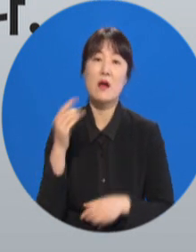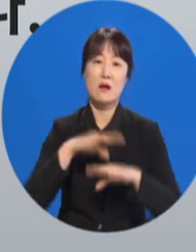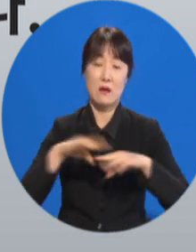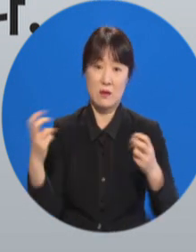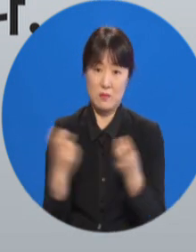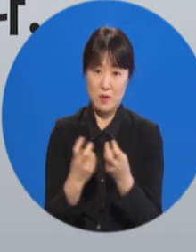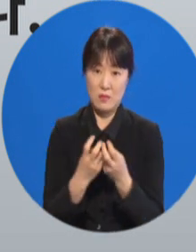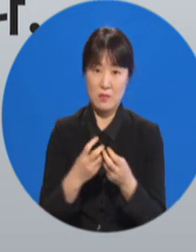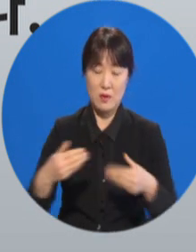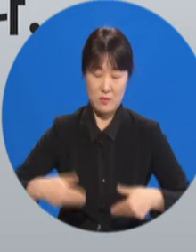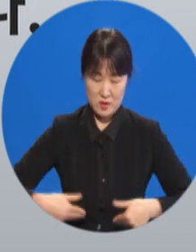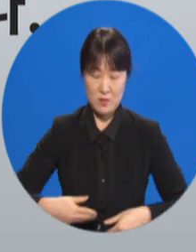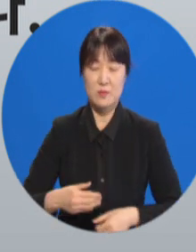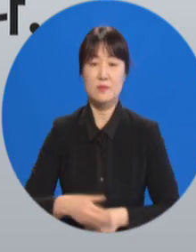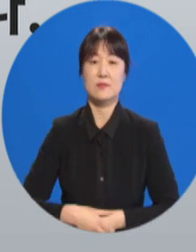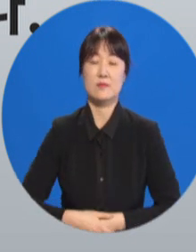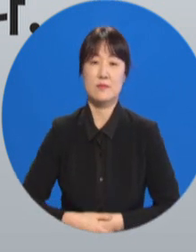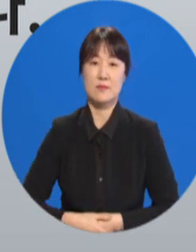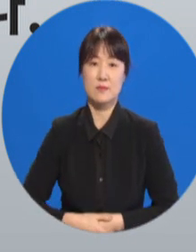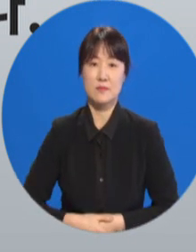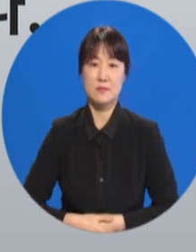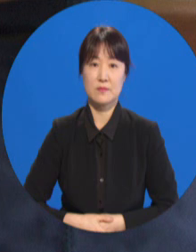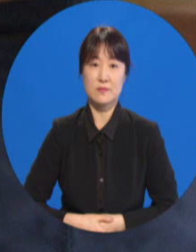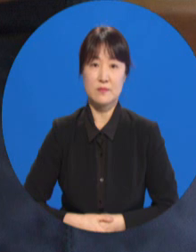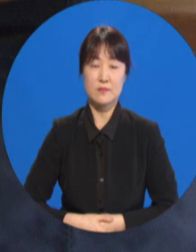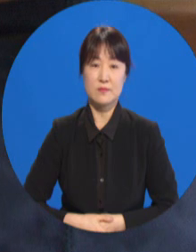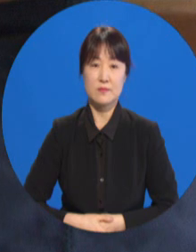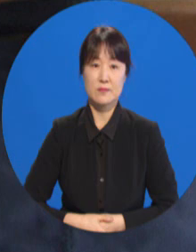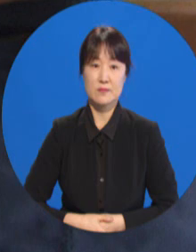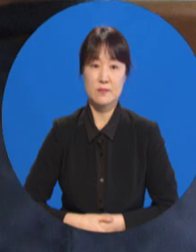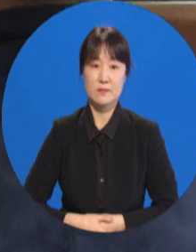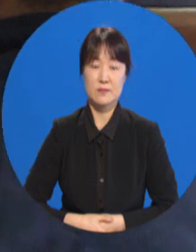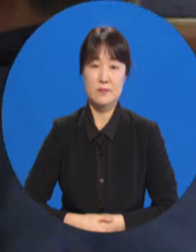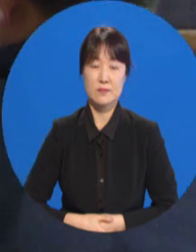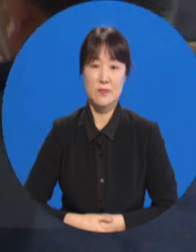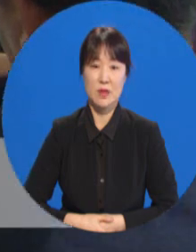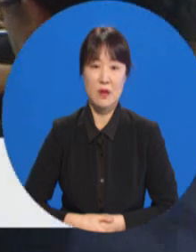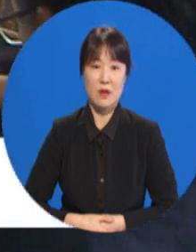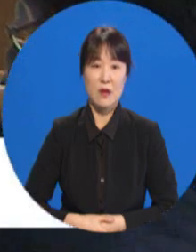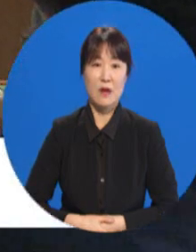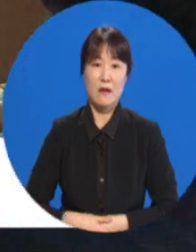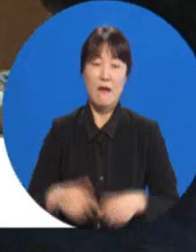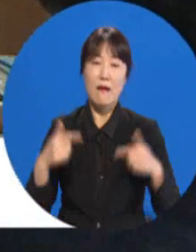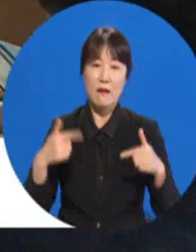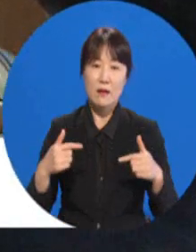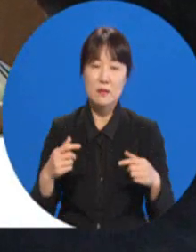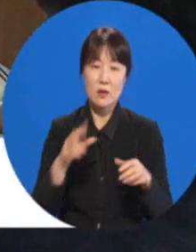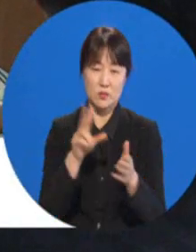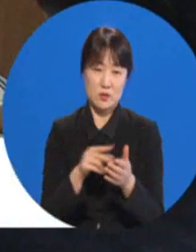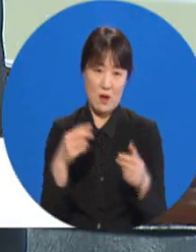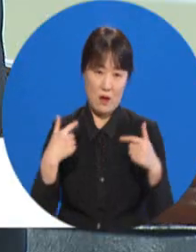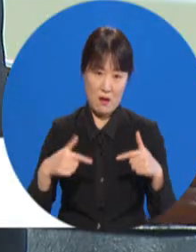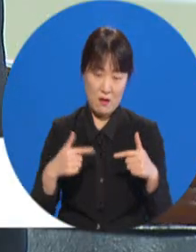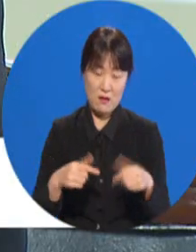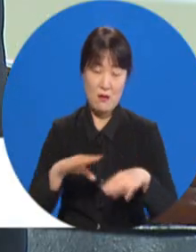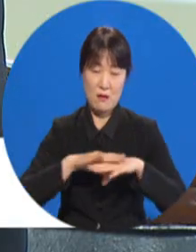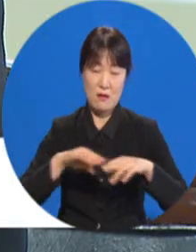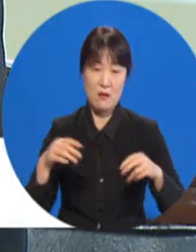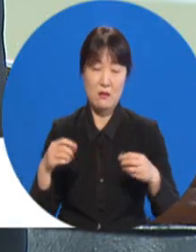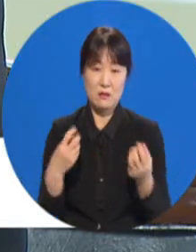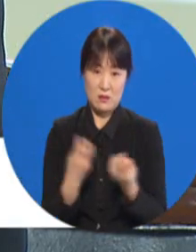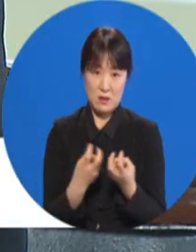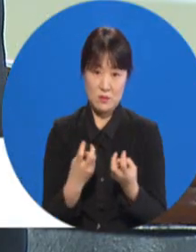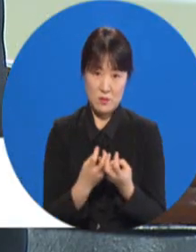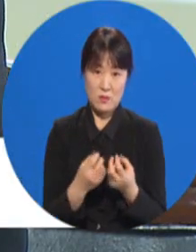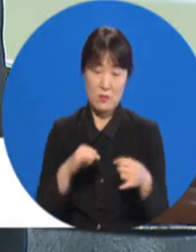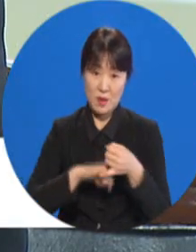방안을 모색해야 한다고 저는 강력히 촉구하고 있습니다. 이에 맞춰 수시로 조속한 문제 해결을 약속했던 해수부의 쟁걸음도 이어지고